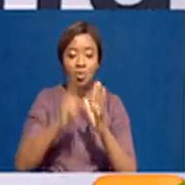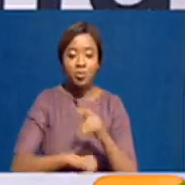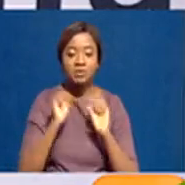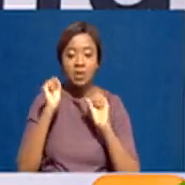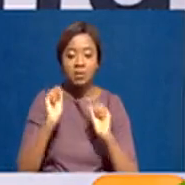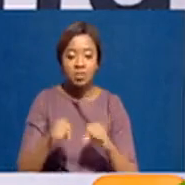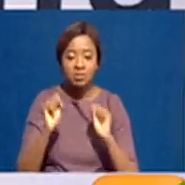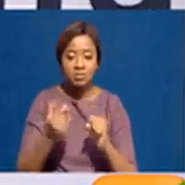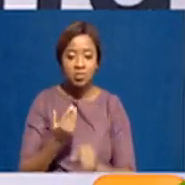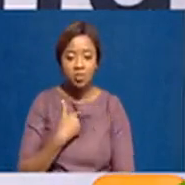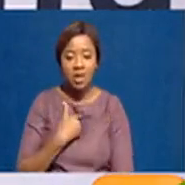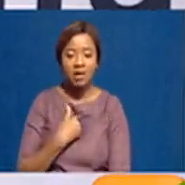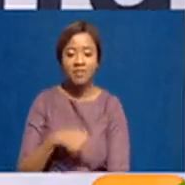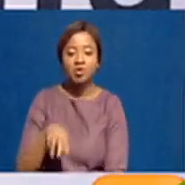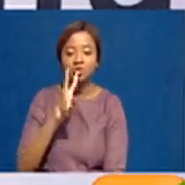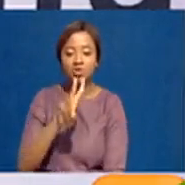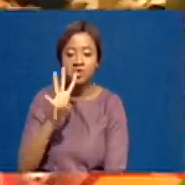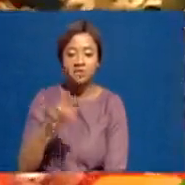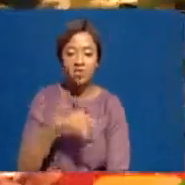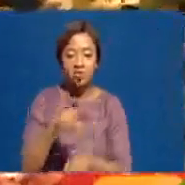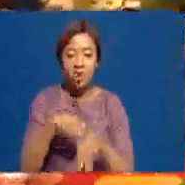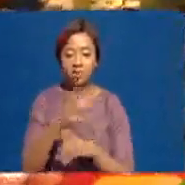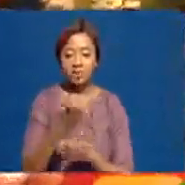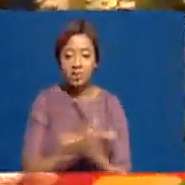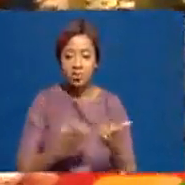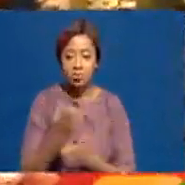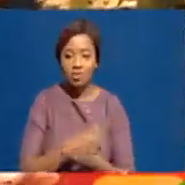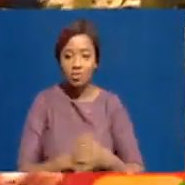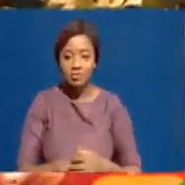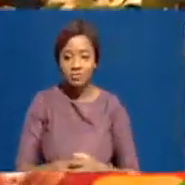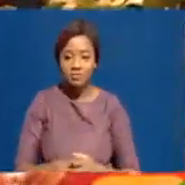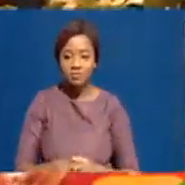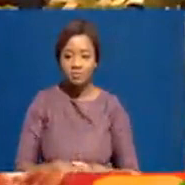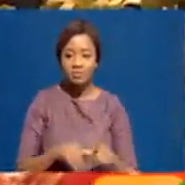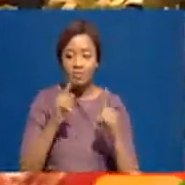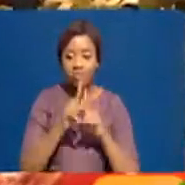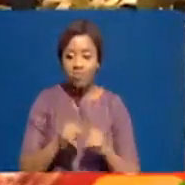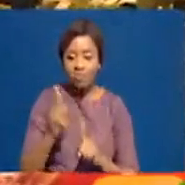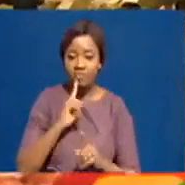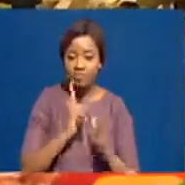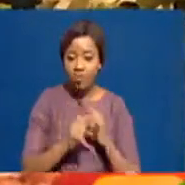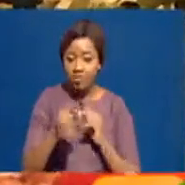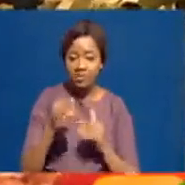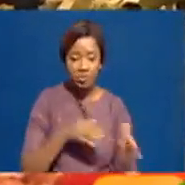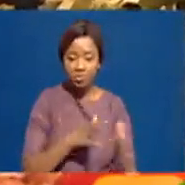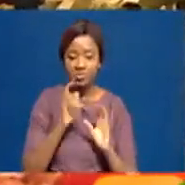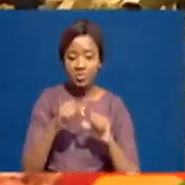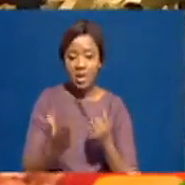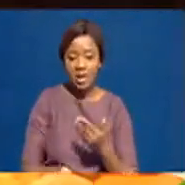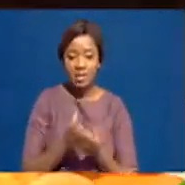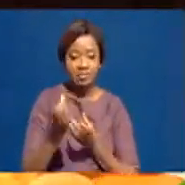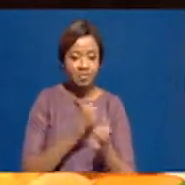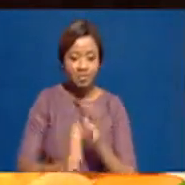kitu inaitwa 24-hour economy. Gachagua hailing the government initiative as an avenue of growing business opportunities